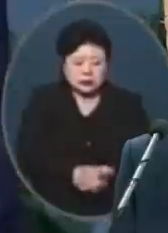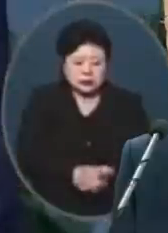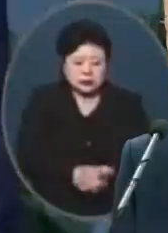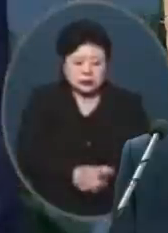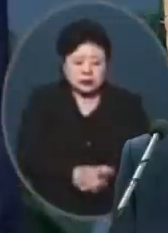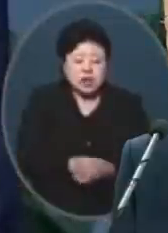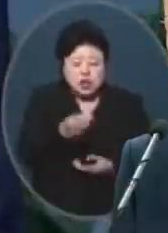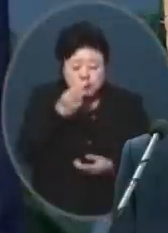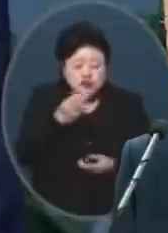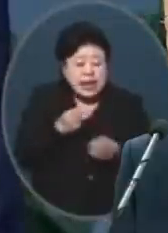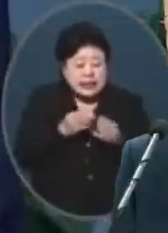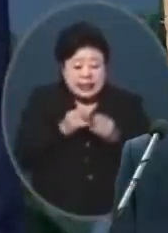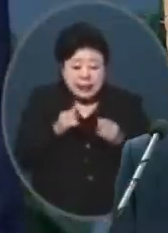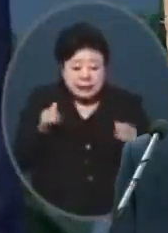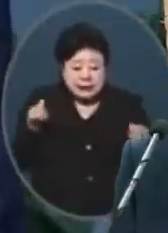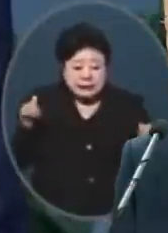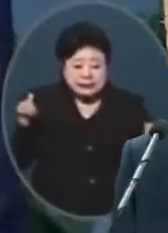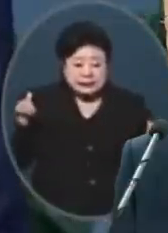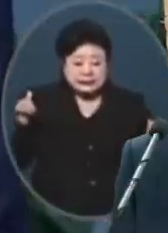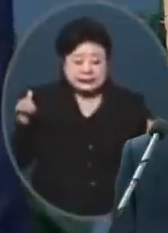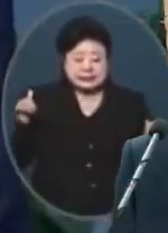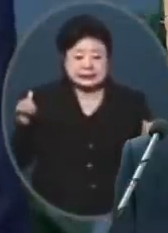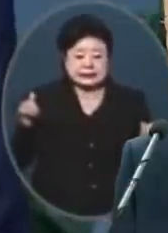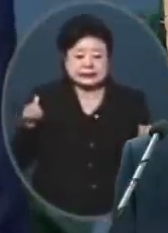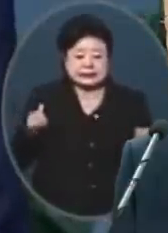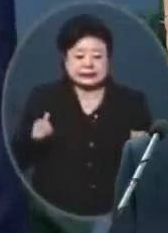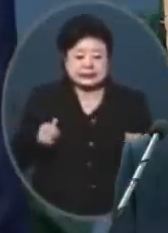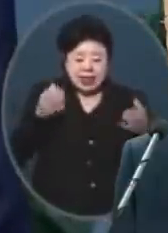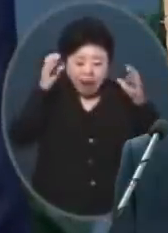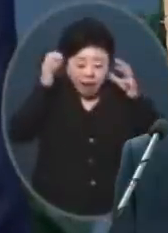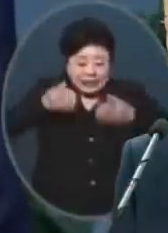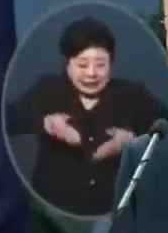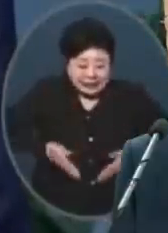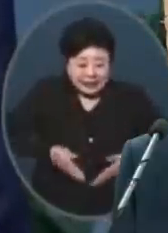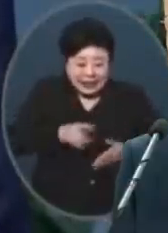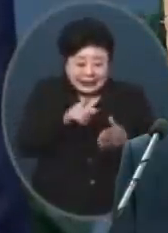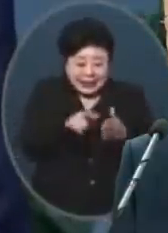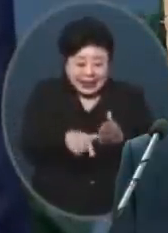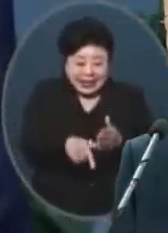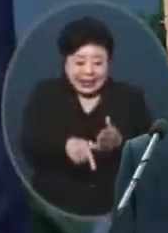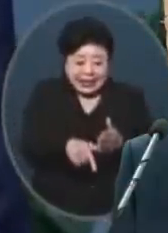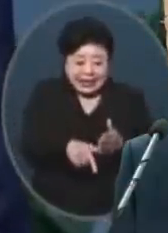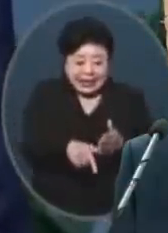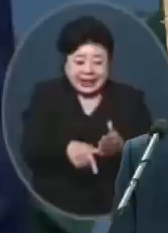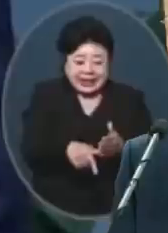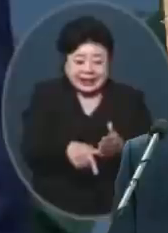유대인이 되는 어린아이가 태어나면